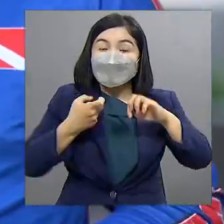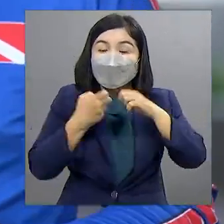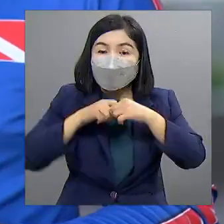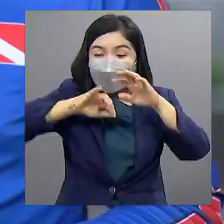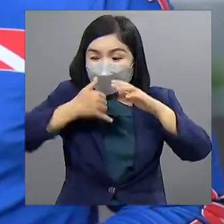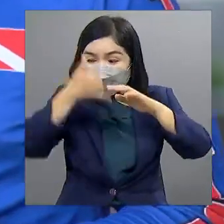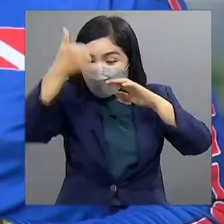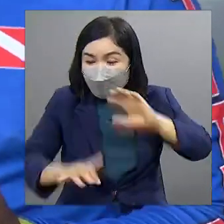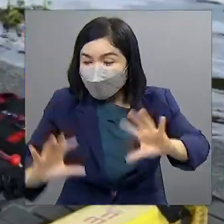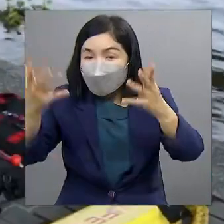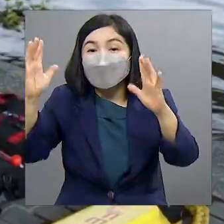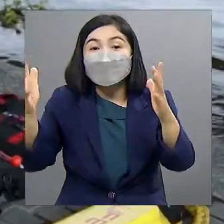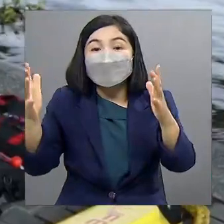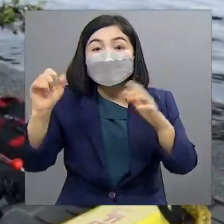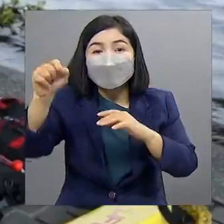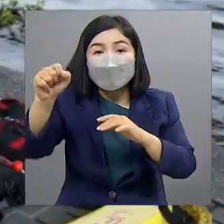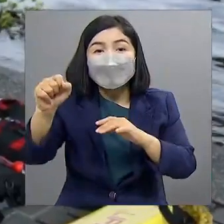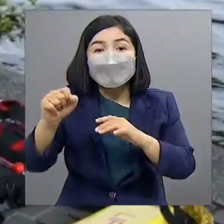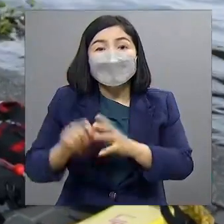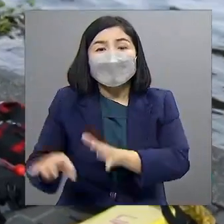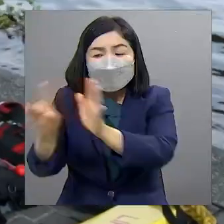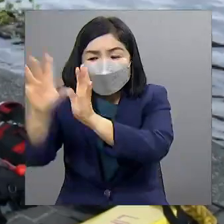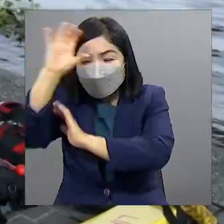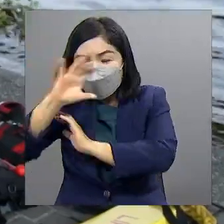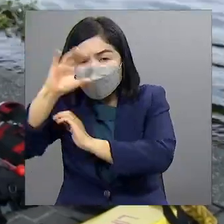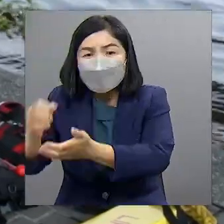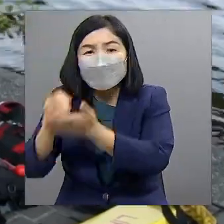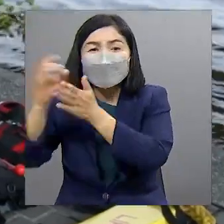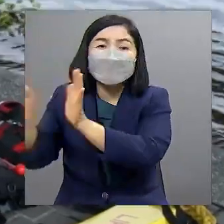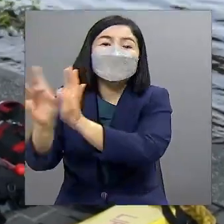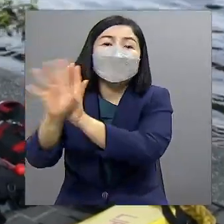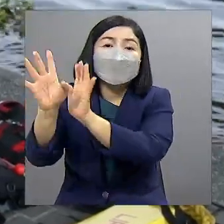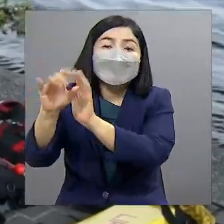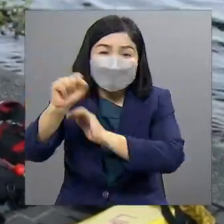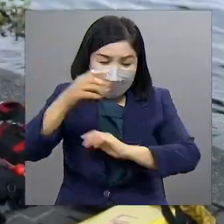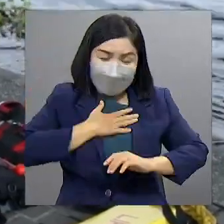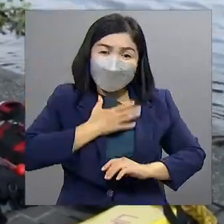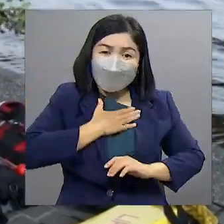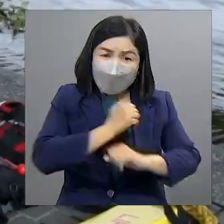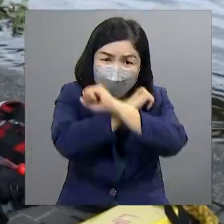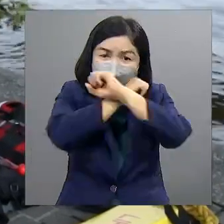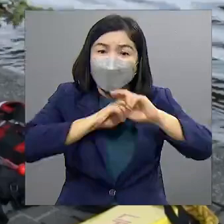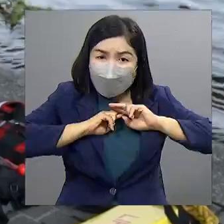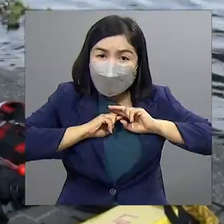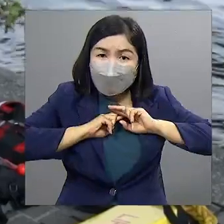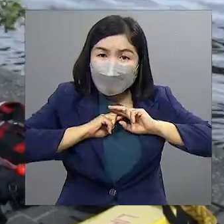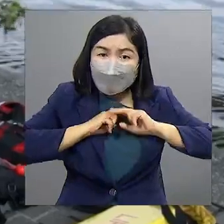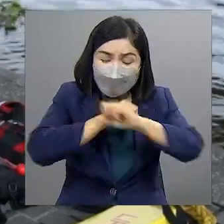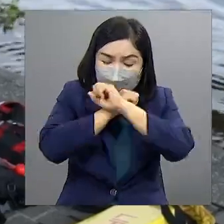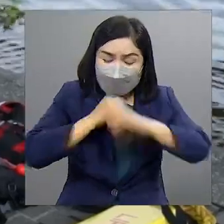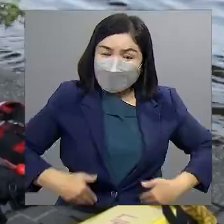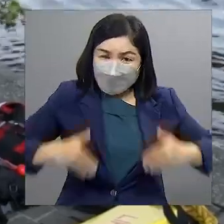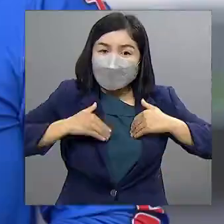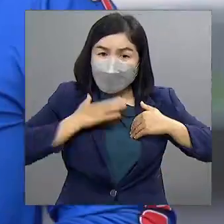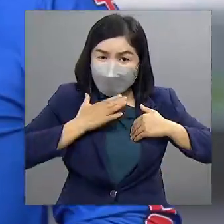มันก็อันนี้คือแค่ปลายเหตุที่เรามางมร่างเขาคือปลายเหตุแต่ถ้าเราป้องกันตั้งแต่แรกป้องกันตัวเองนะครับเราไปขึ้น